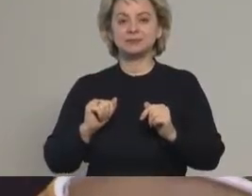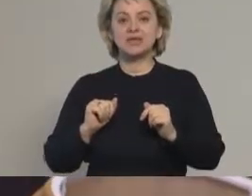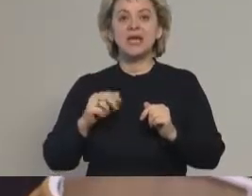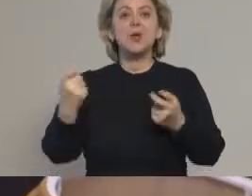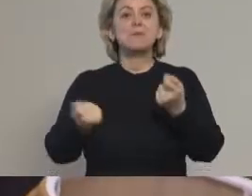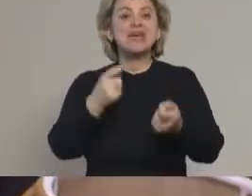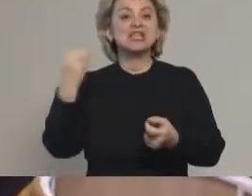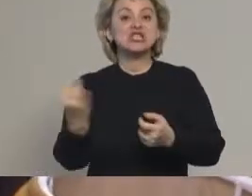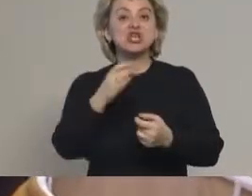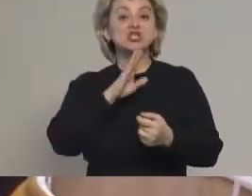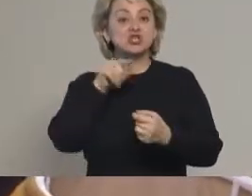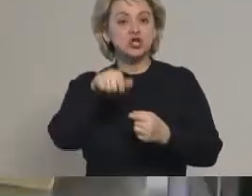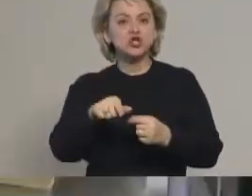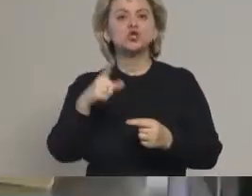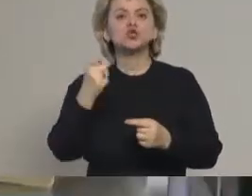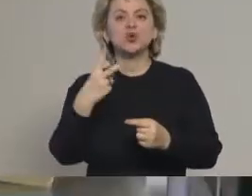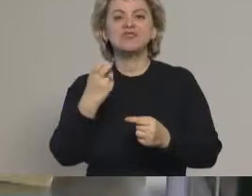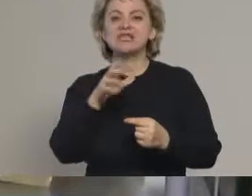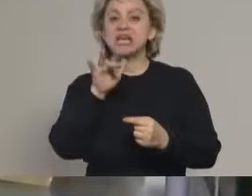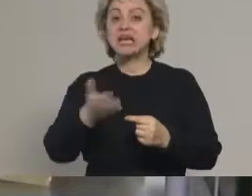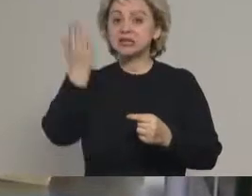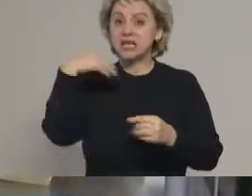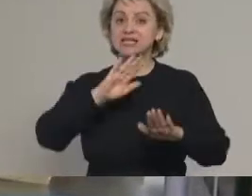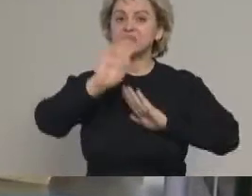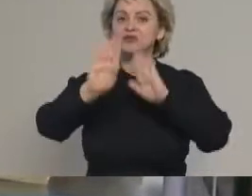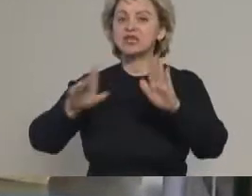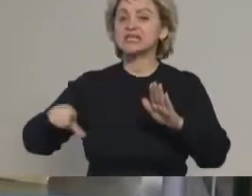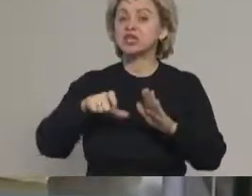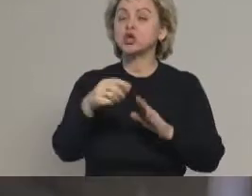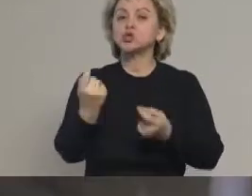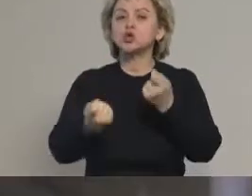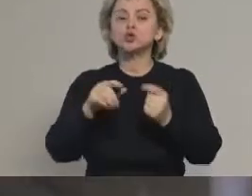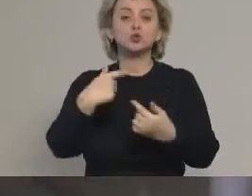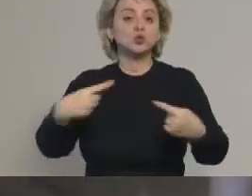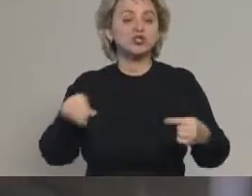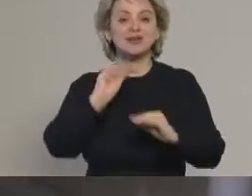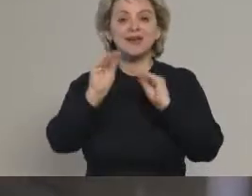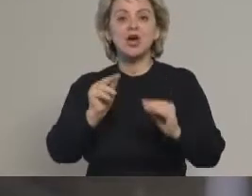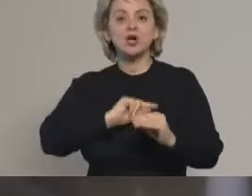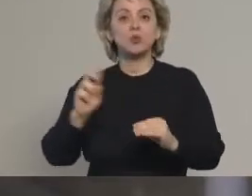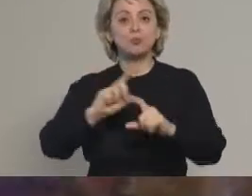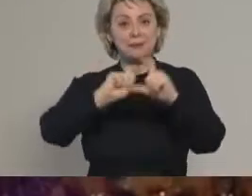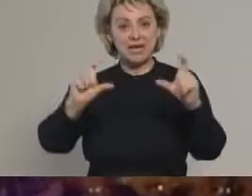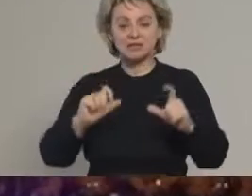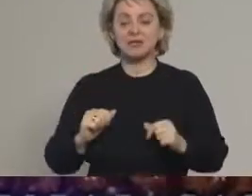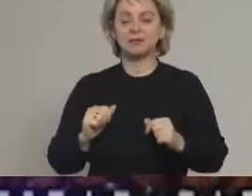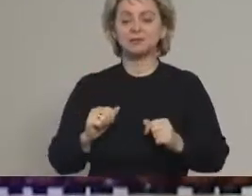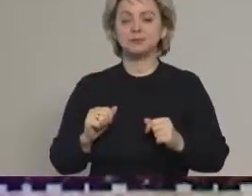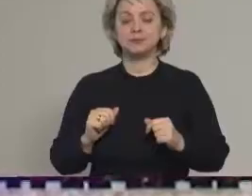Мелочи, интересные женщинам 100-200 лет назад. Выставка «Дамские штучки» работает в публичной библиотеке.